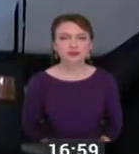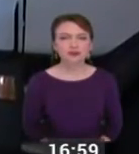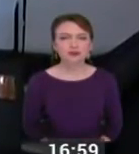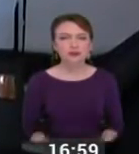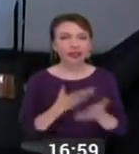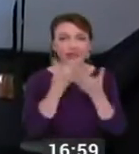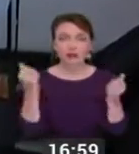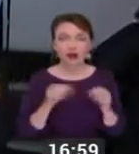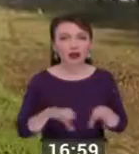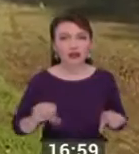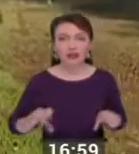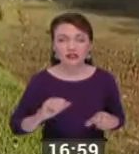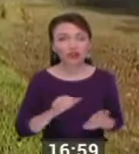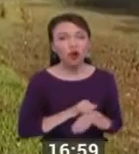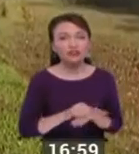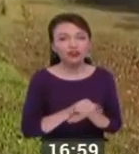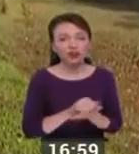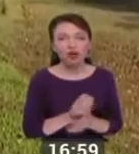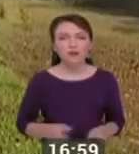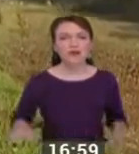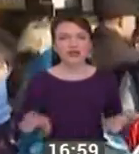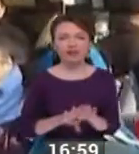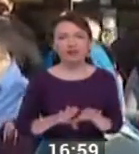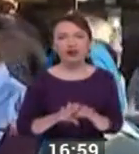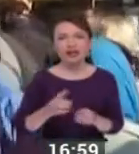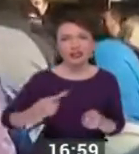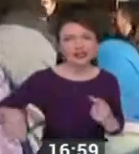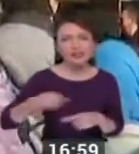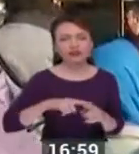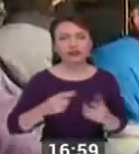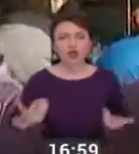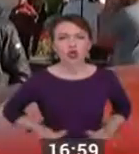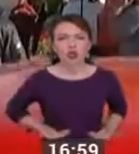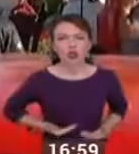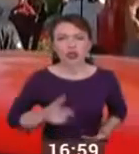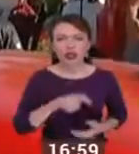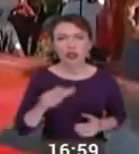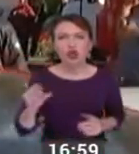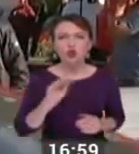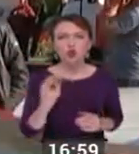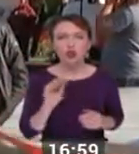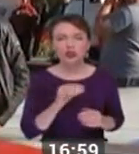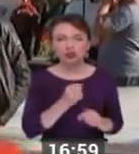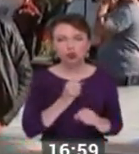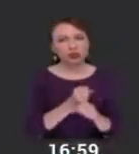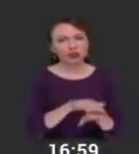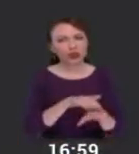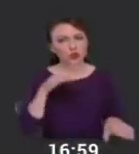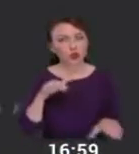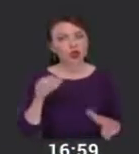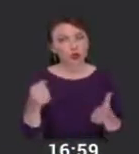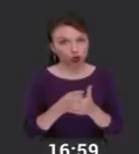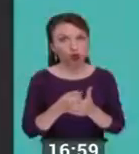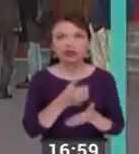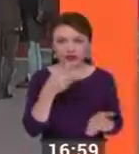Нема каналізації та асфальту, перекривай Кільцево. Жителі Жулян спричинили вранці величезний затор. Чи домоглися свого?